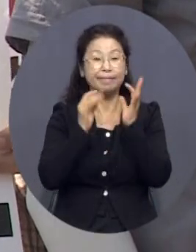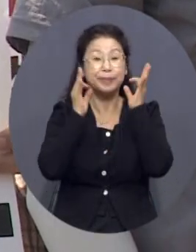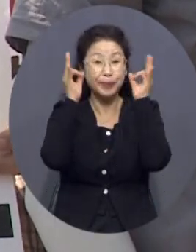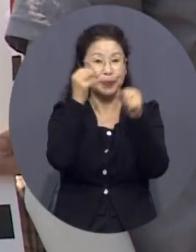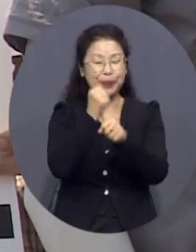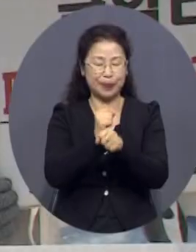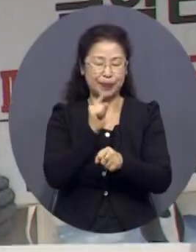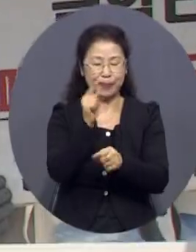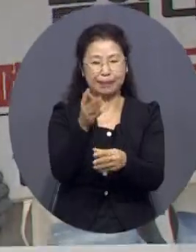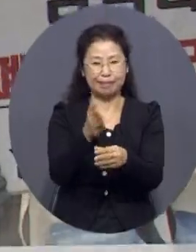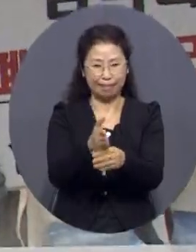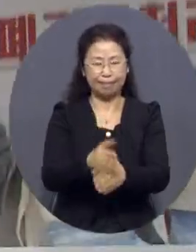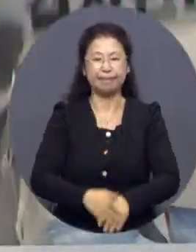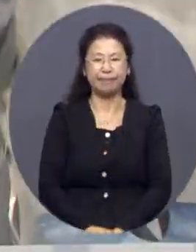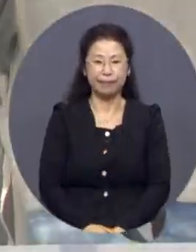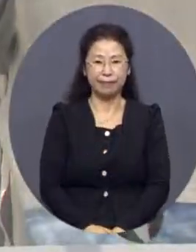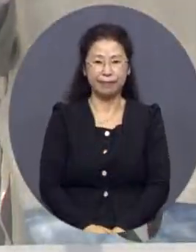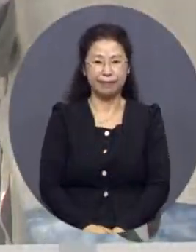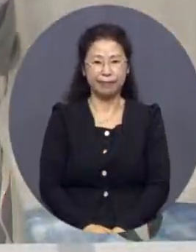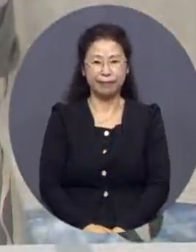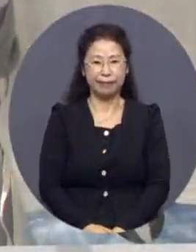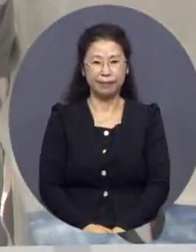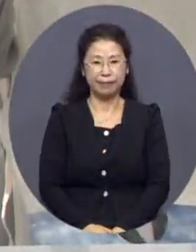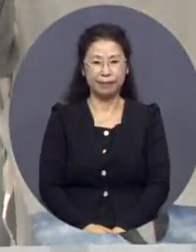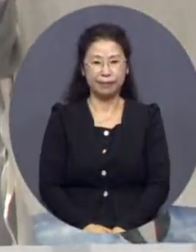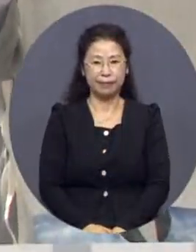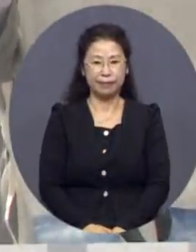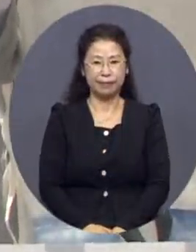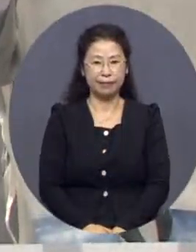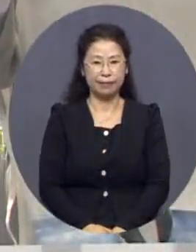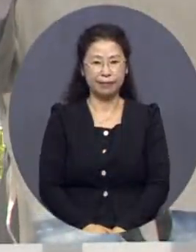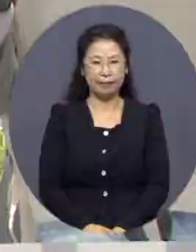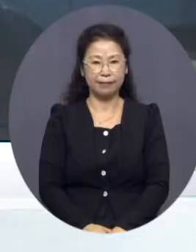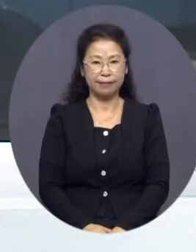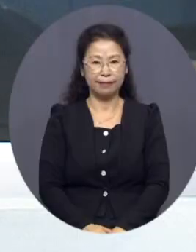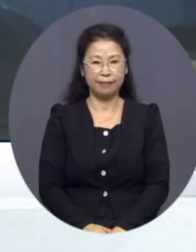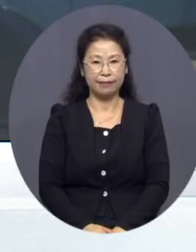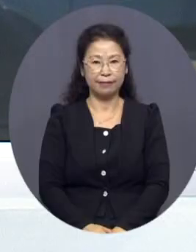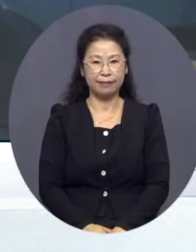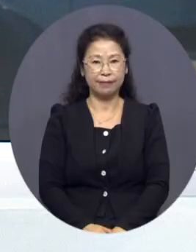노력하겠다고 밝혔습니다. MBC 뉴스 조윤우입니다.